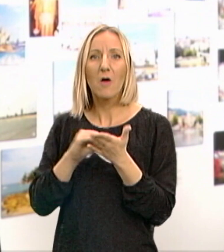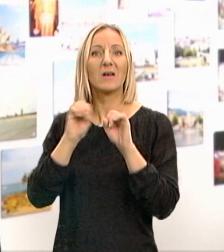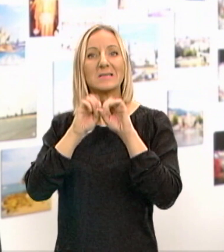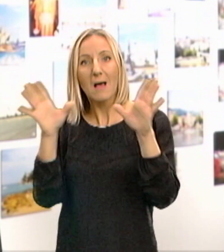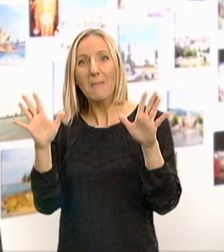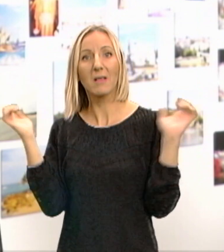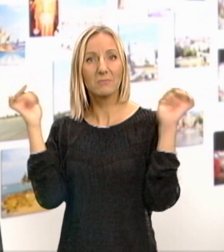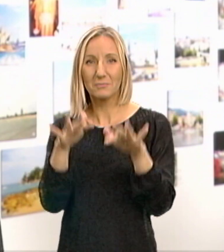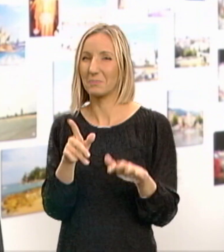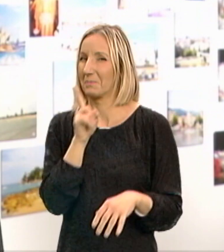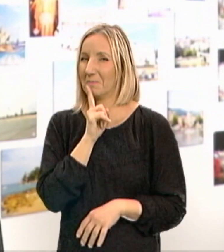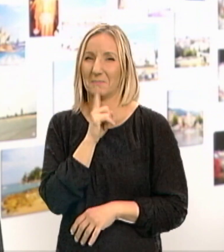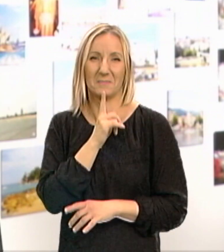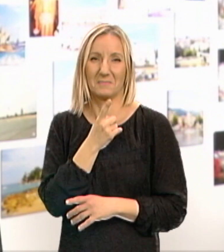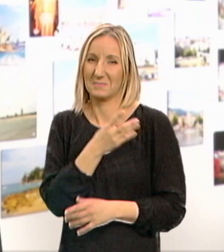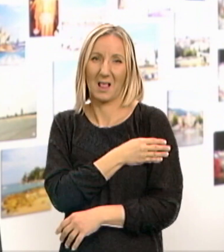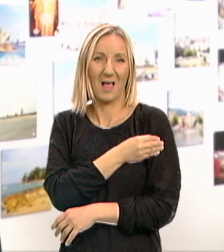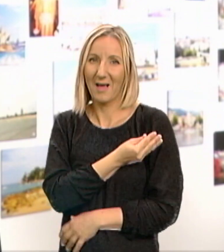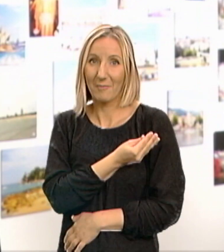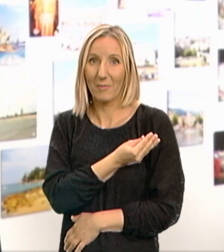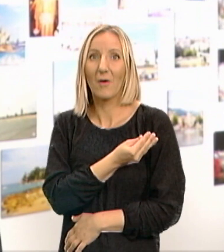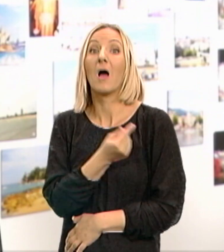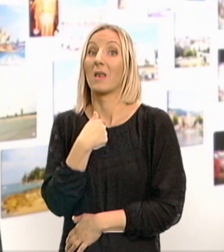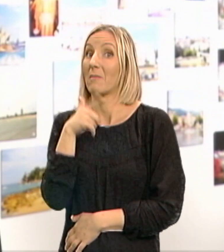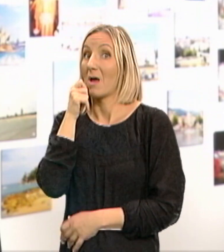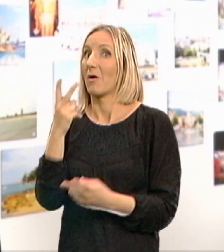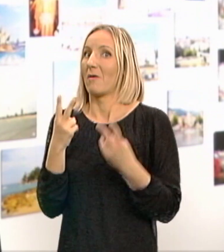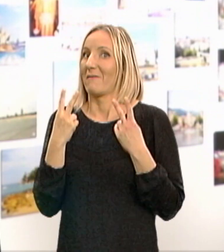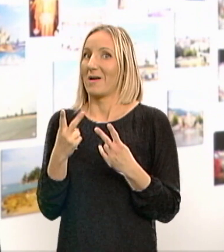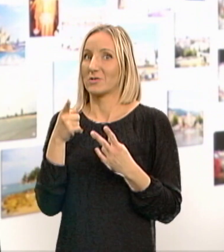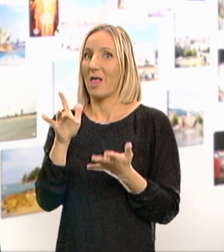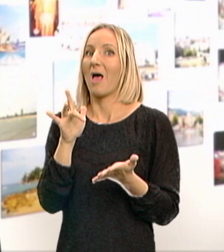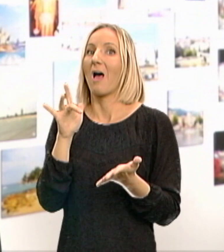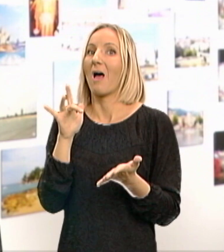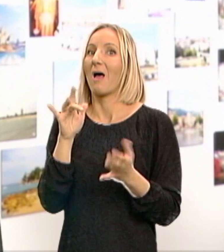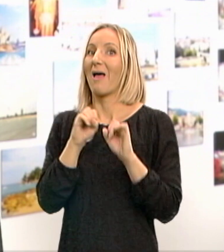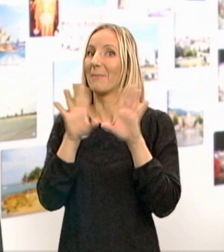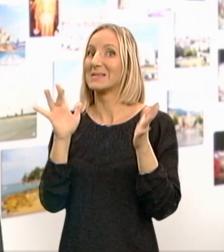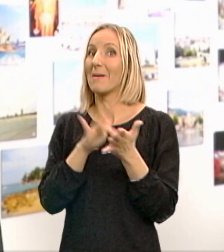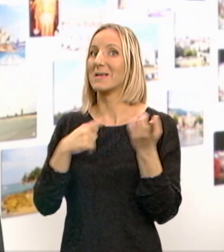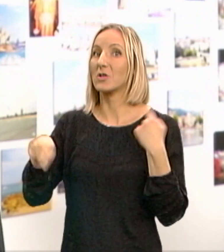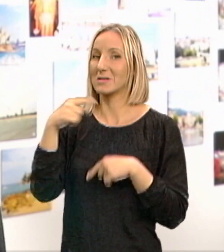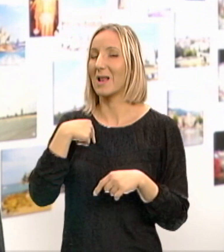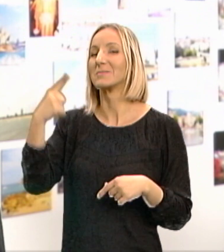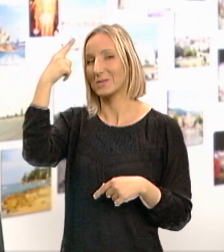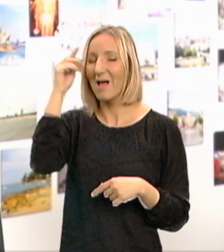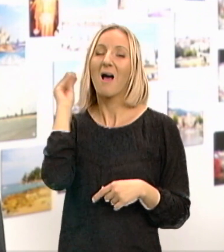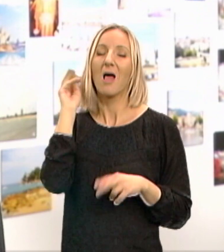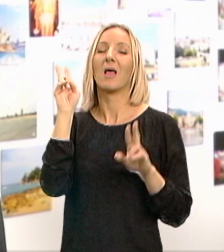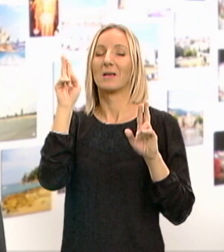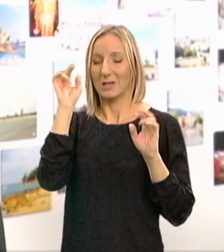medije i nama je u suštini jako značilo Mesto za nas, jer smo znali da bar možemo da računamo